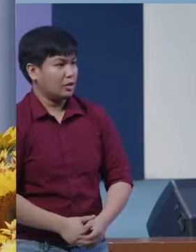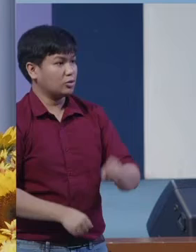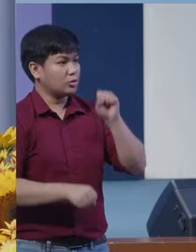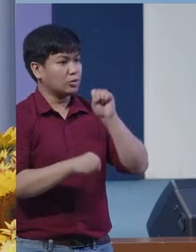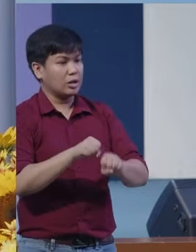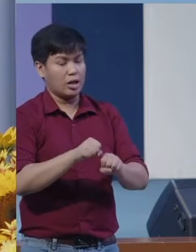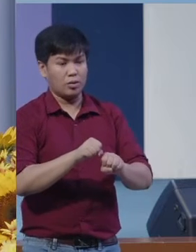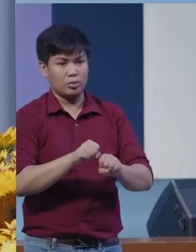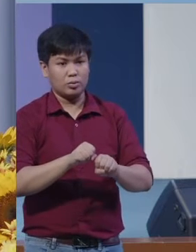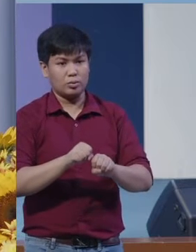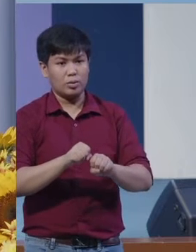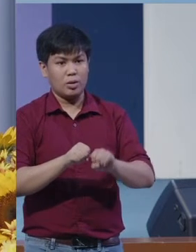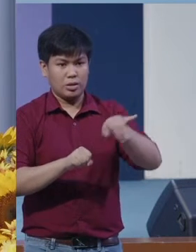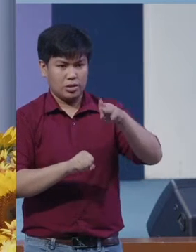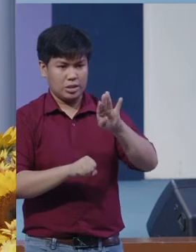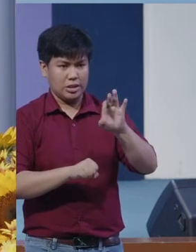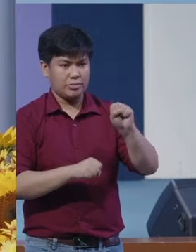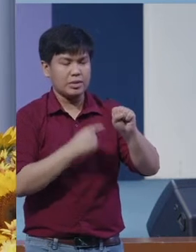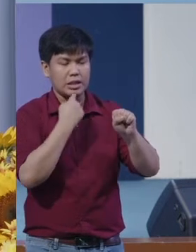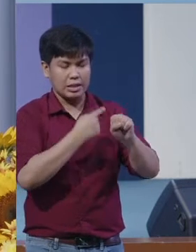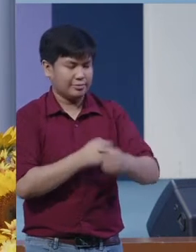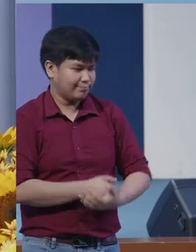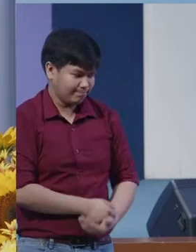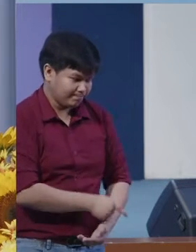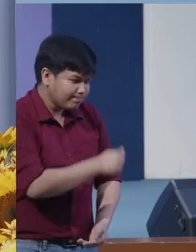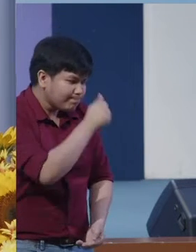sa kanila, be patient.